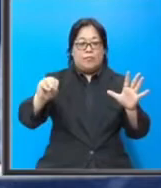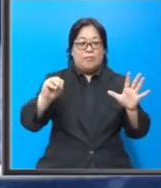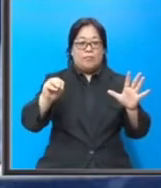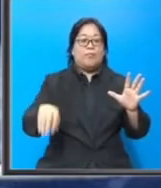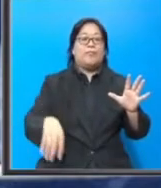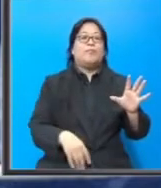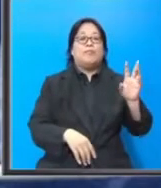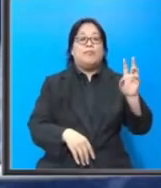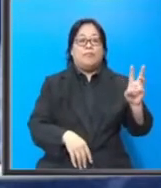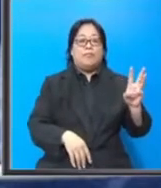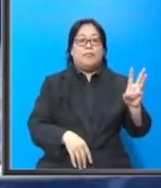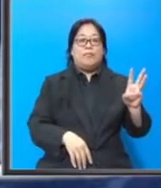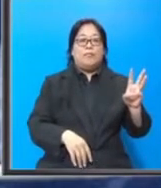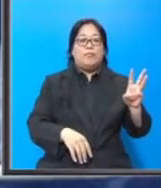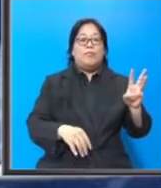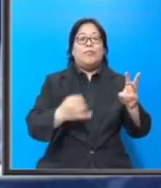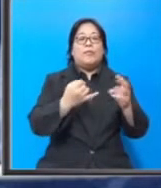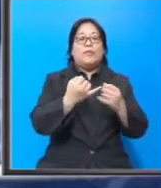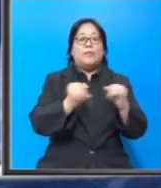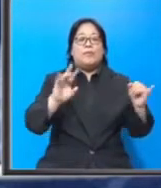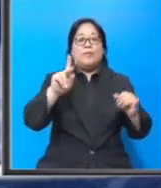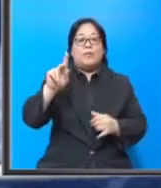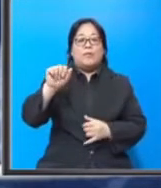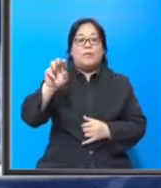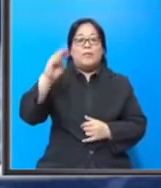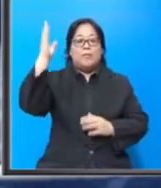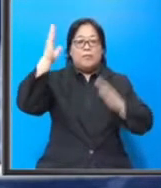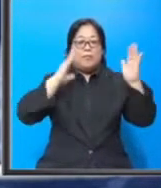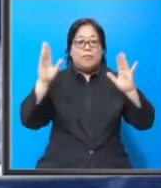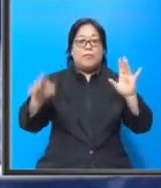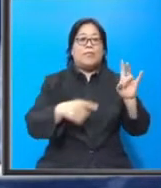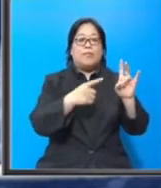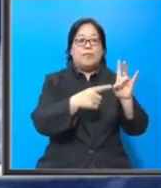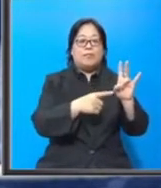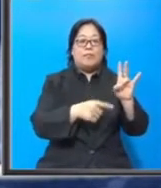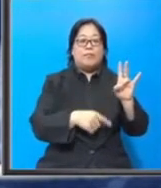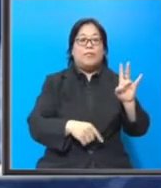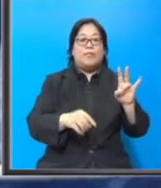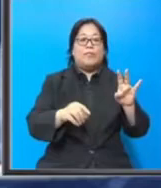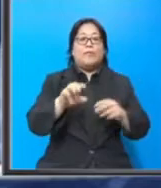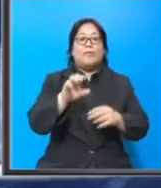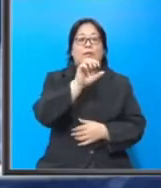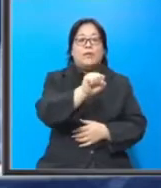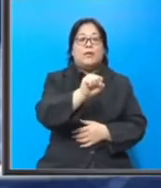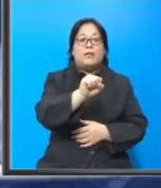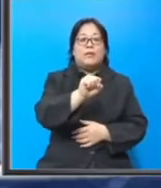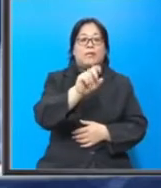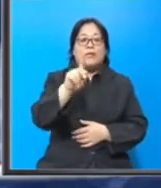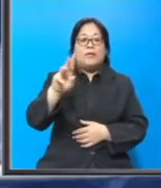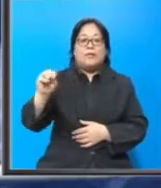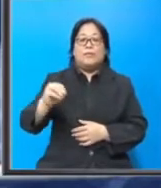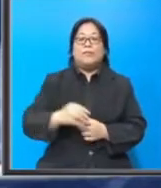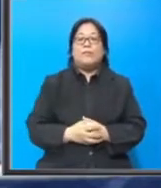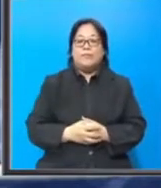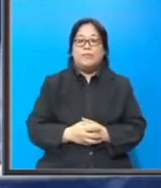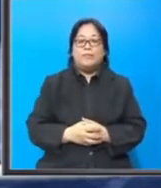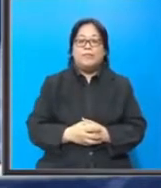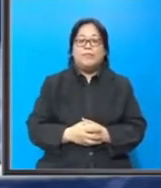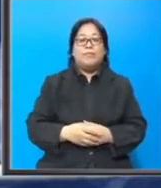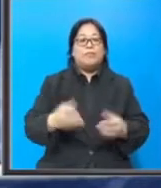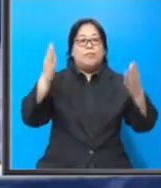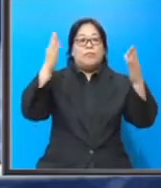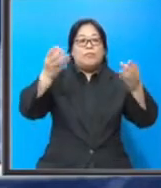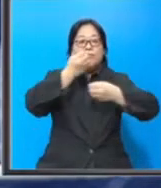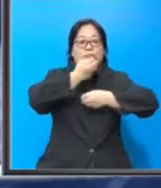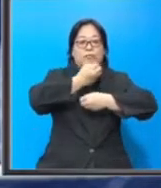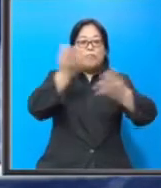SSM, Jabatan Kastam Diraja Malaysia dan juga Suruhanjaya Security Malaysia. Pemberi maklumat